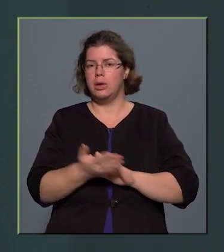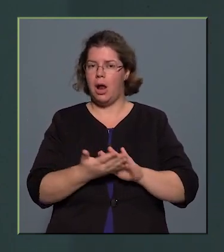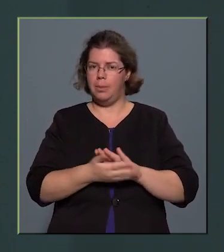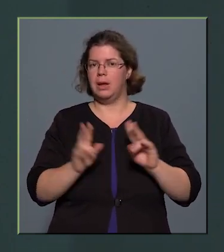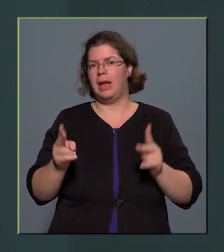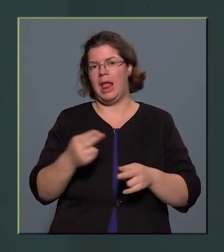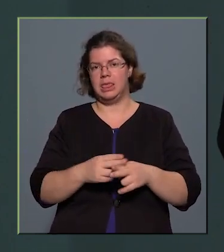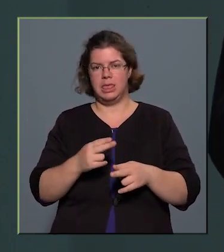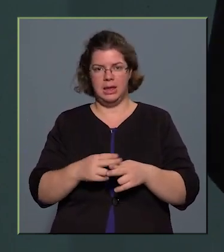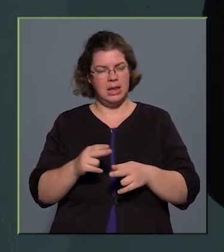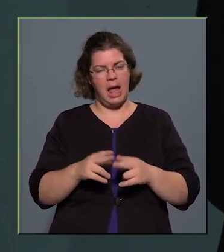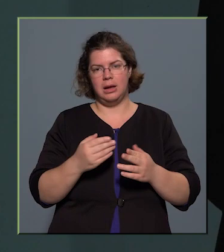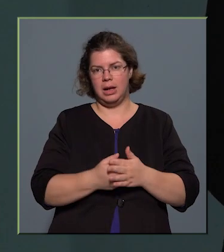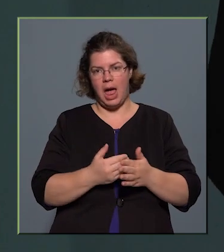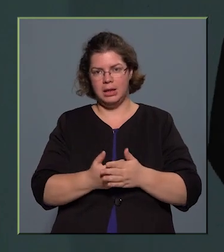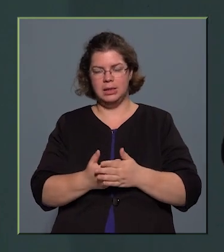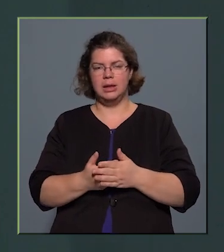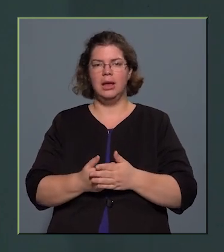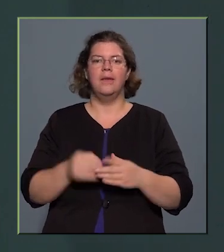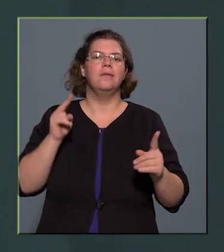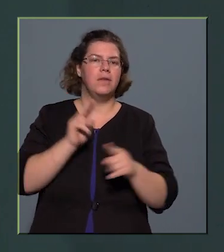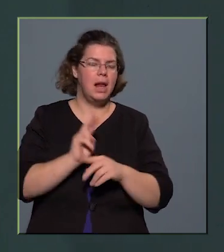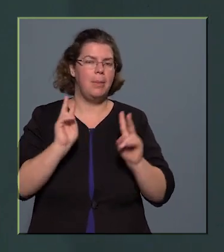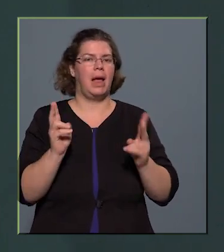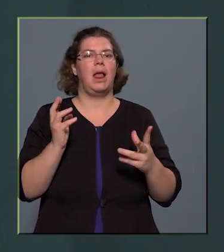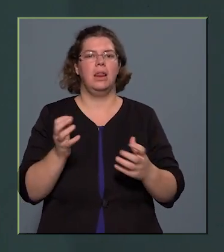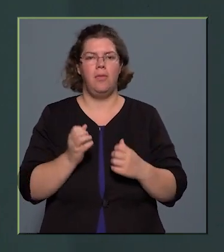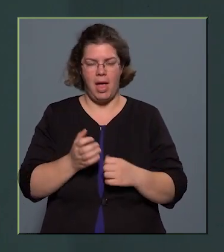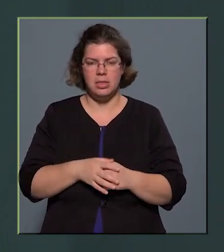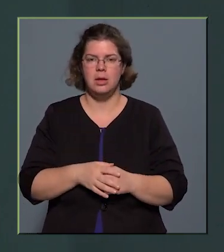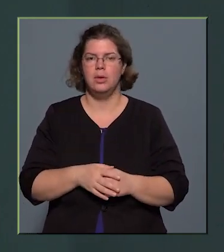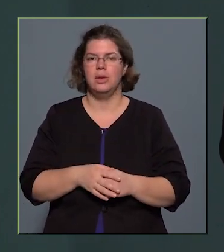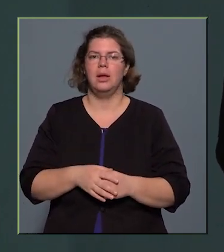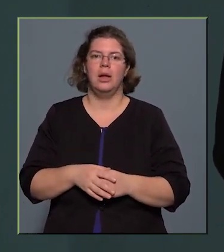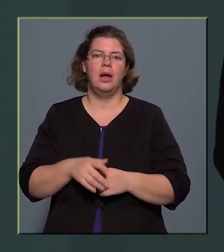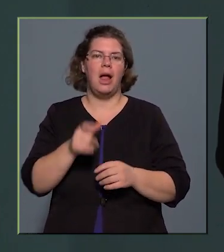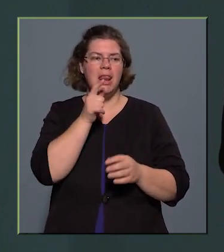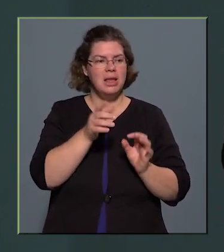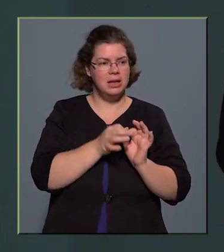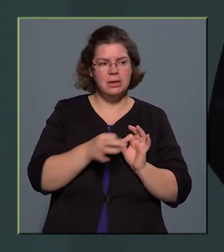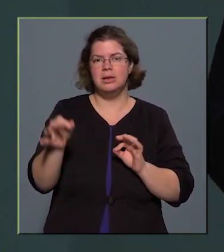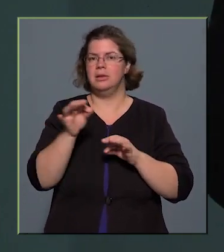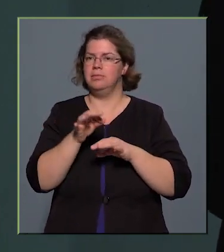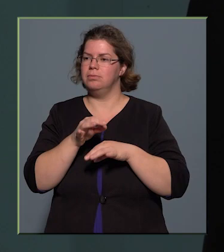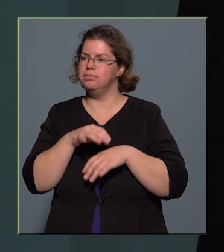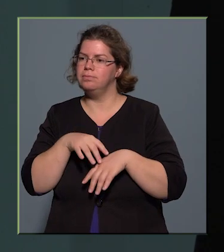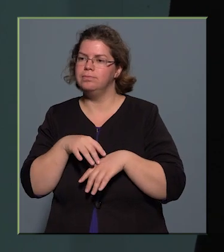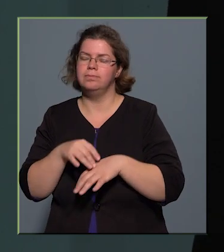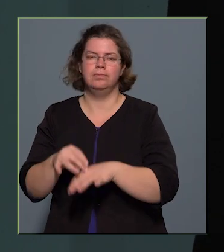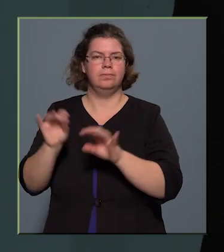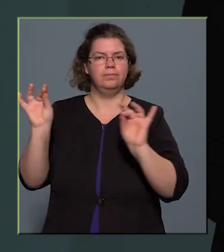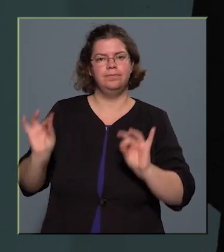kell tisztának lenni. Figyelembe kell vennünk a lean gyártási filozófiát, olyan gyártósorokat,